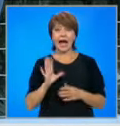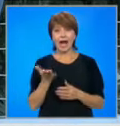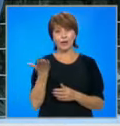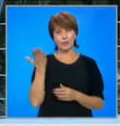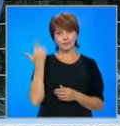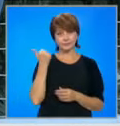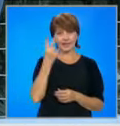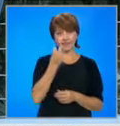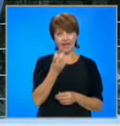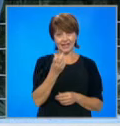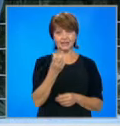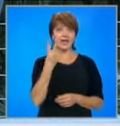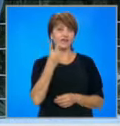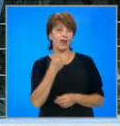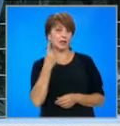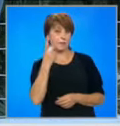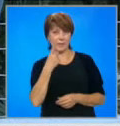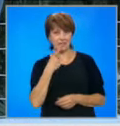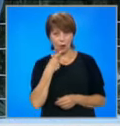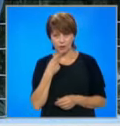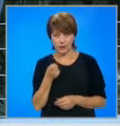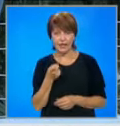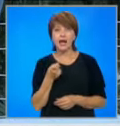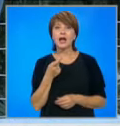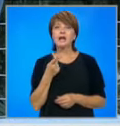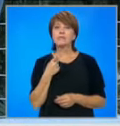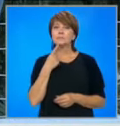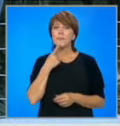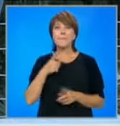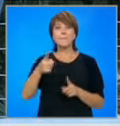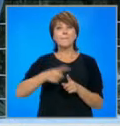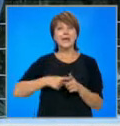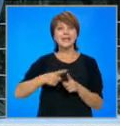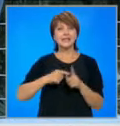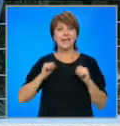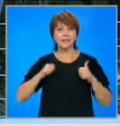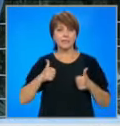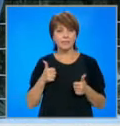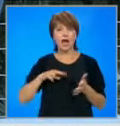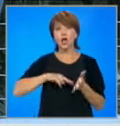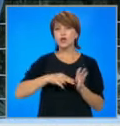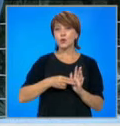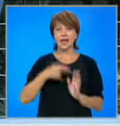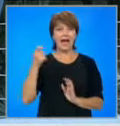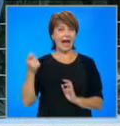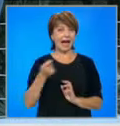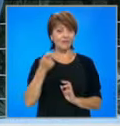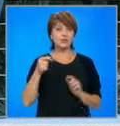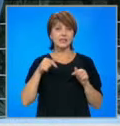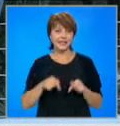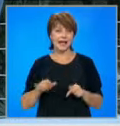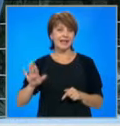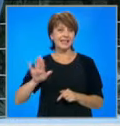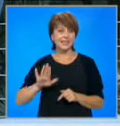предходните 2020 и 2021 година силните месеци за туризма са били юли и август, този сезон